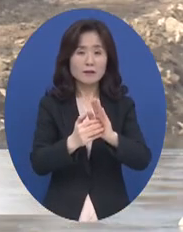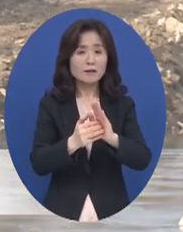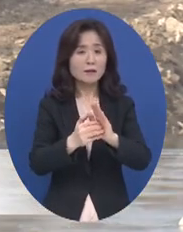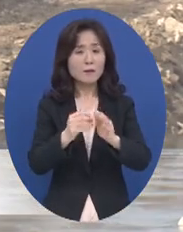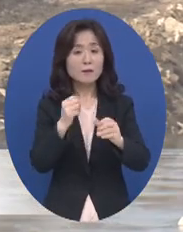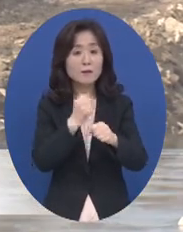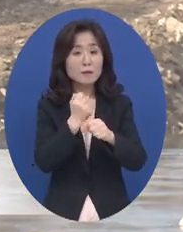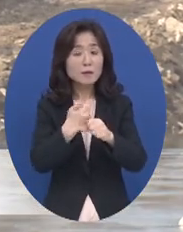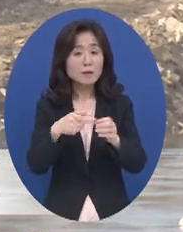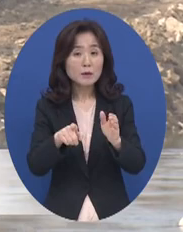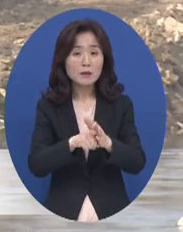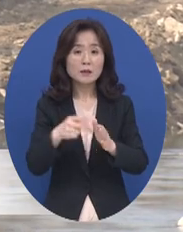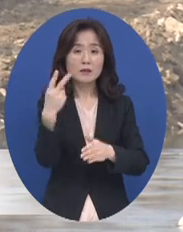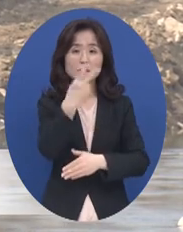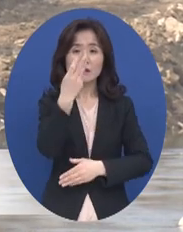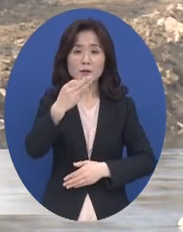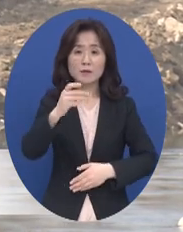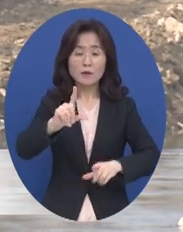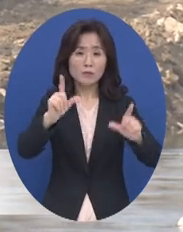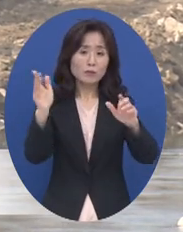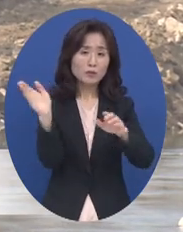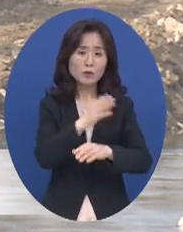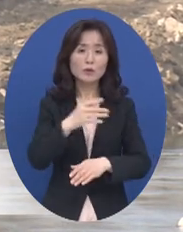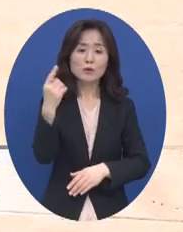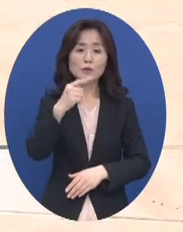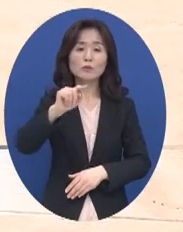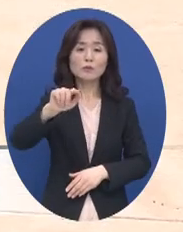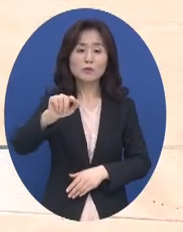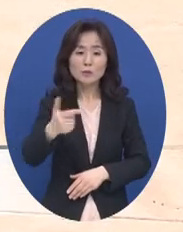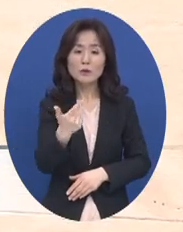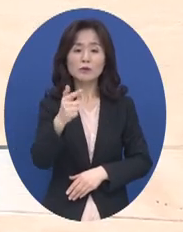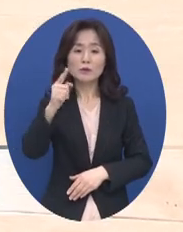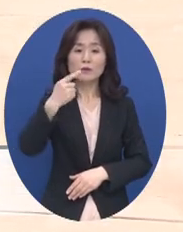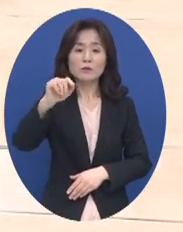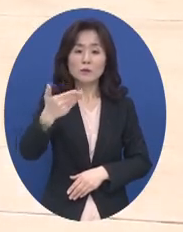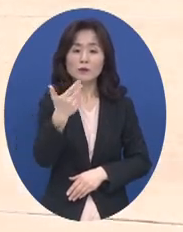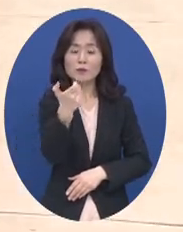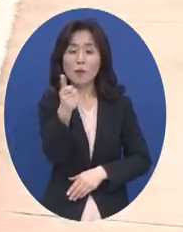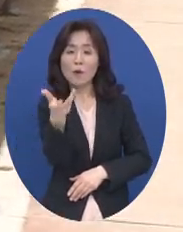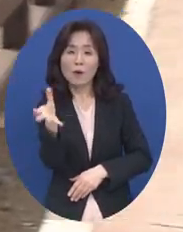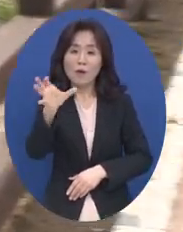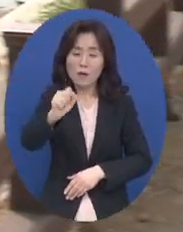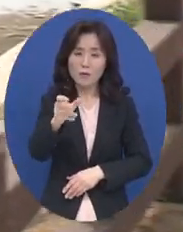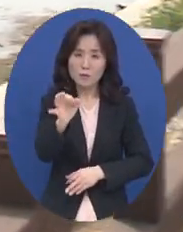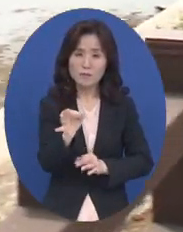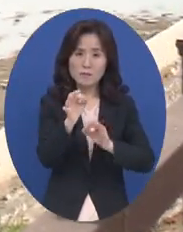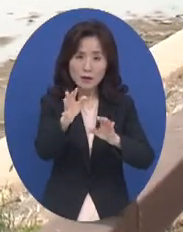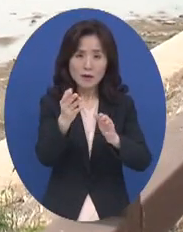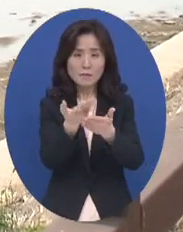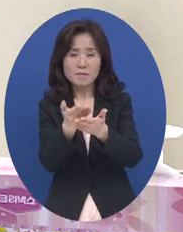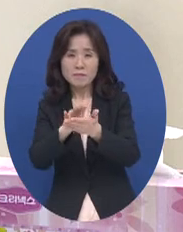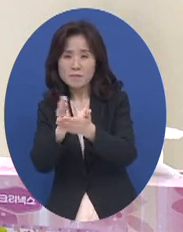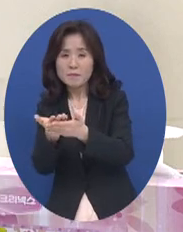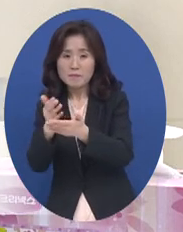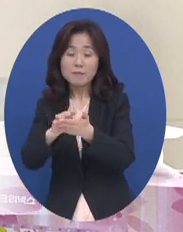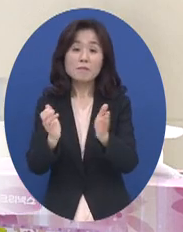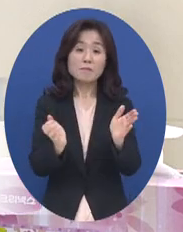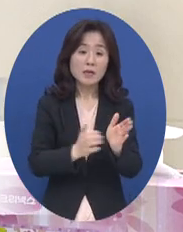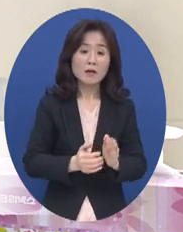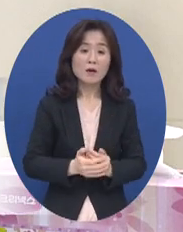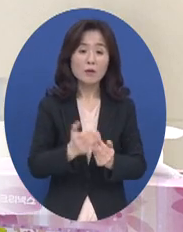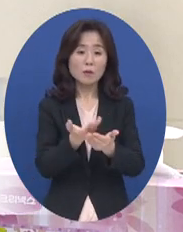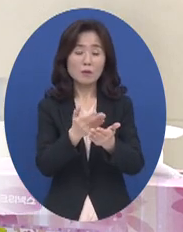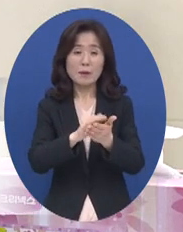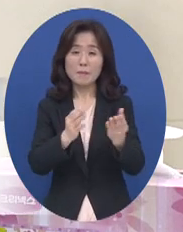위해 2013년부터 1960 5억원을 들여 지방하천 정비사업 에 추진했습니다 공사가